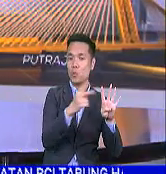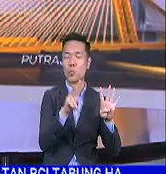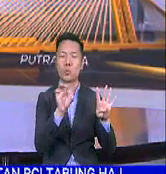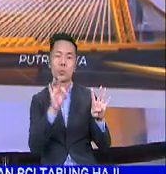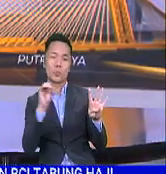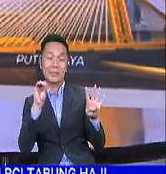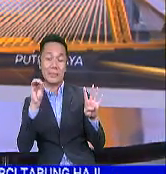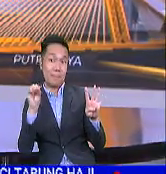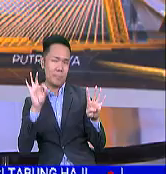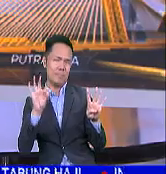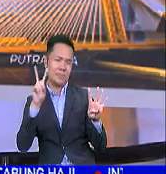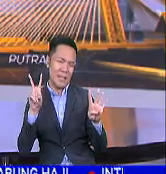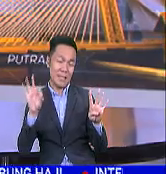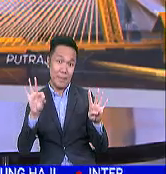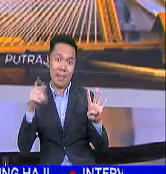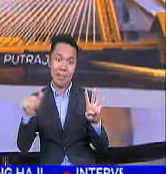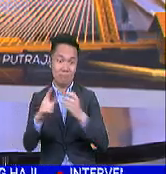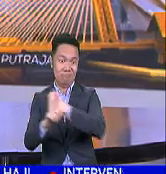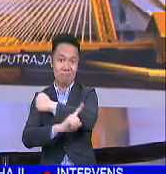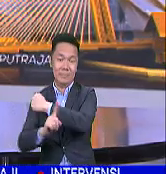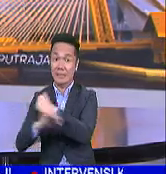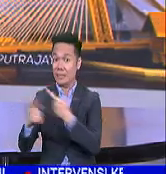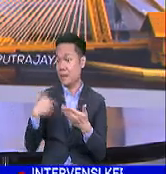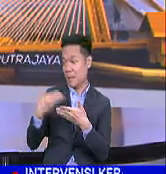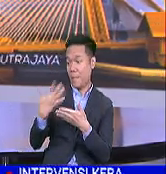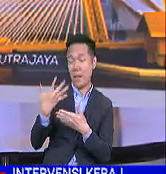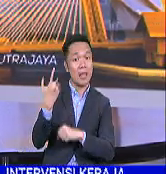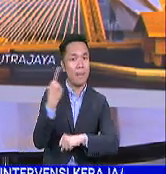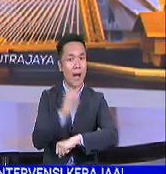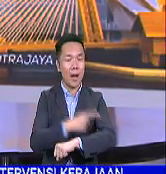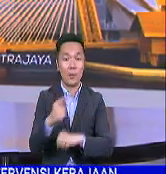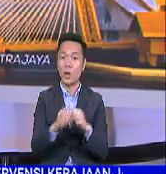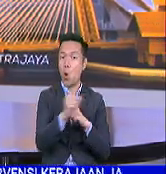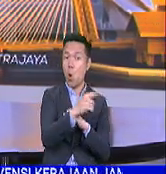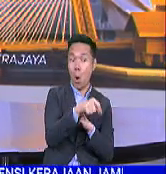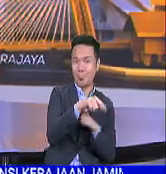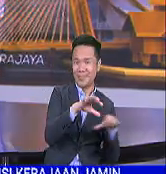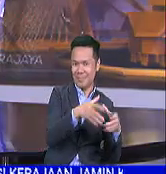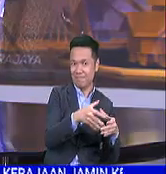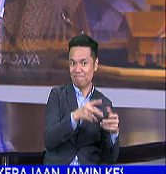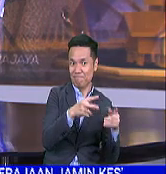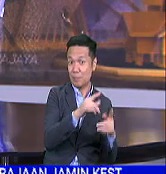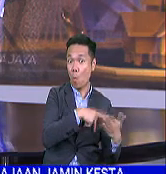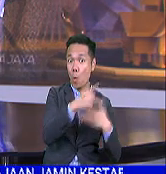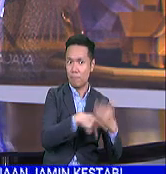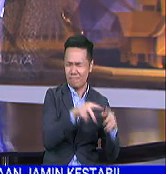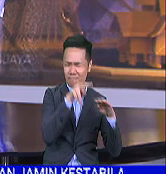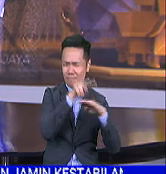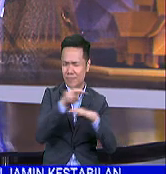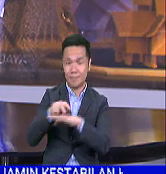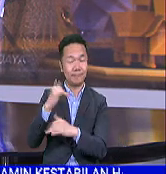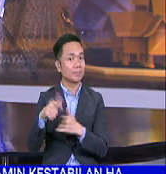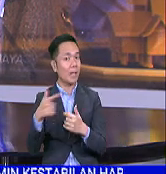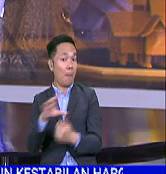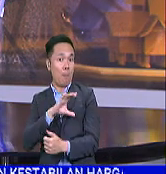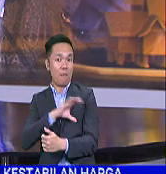4,279 saman telah dikeluarkan polis Melaka sepanjang 5 hari Ops Selamat 17 sehingga semalam. Ketua Jabatan Siasatan dan